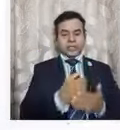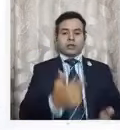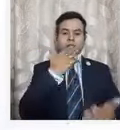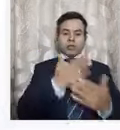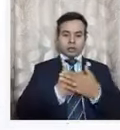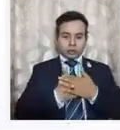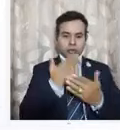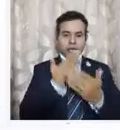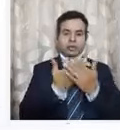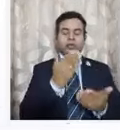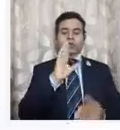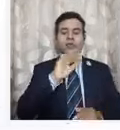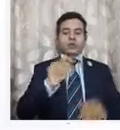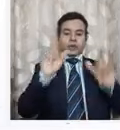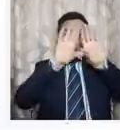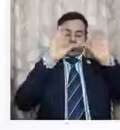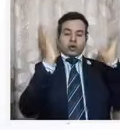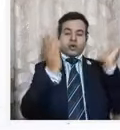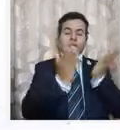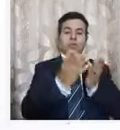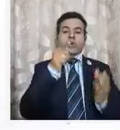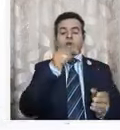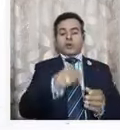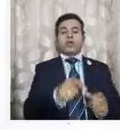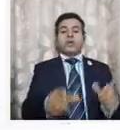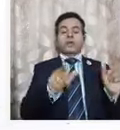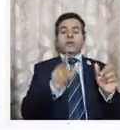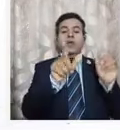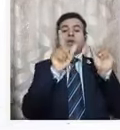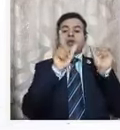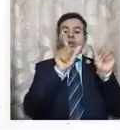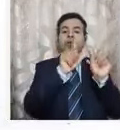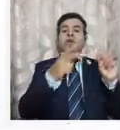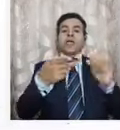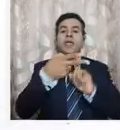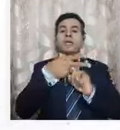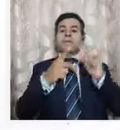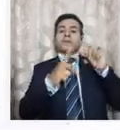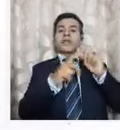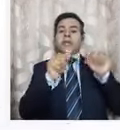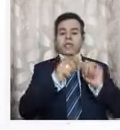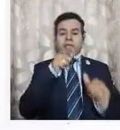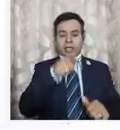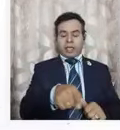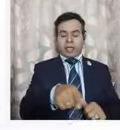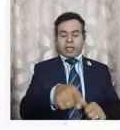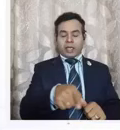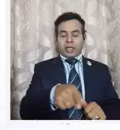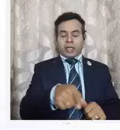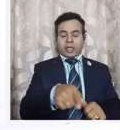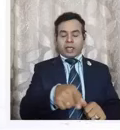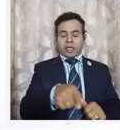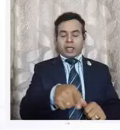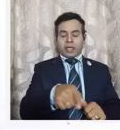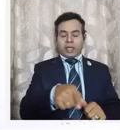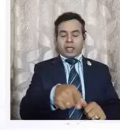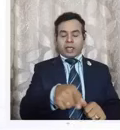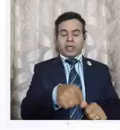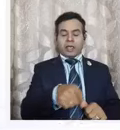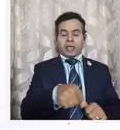বাংলাদেশের জনগণকে এবং চিকিৎসক এবং স্বাস্থ্যকর্মী যারা সেবা দিয়ে যাচ্ছেন তাদের জন্য এই অনুদানটি